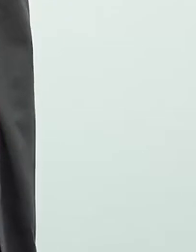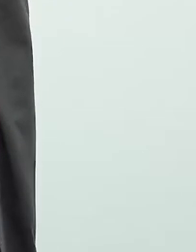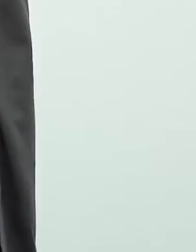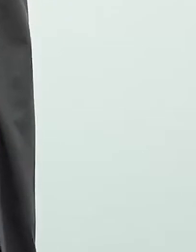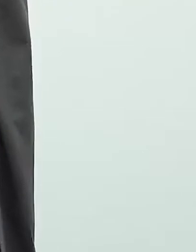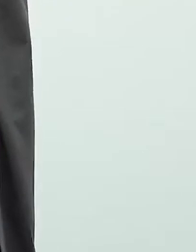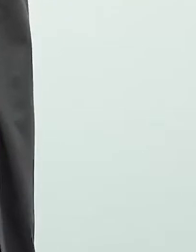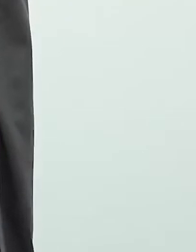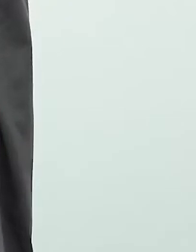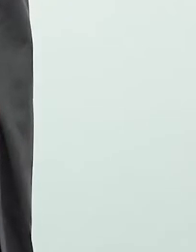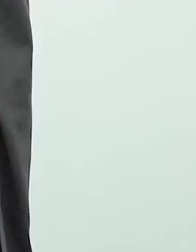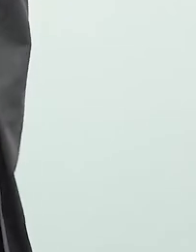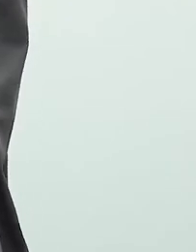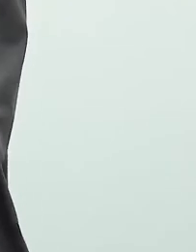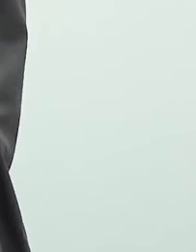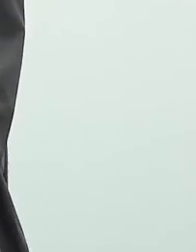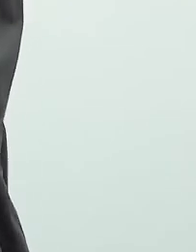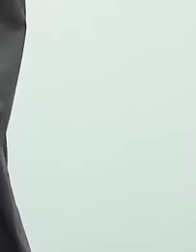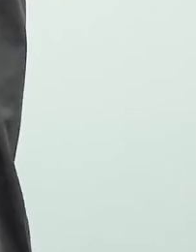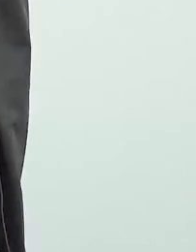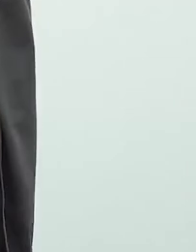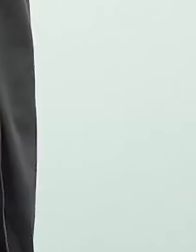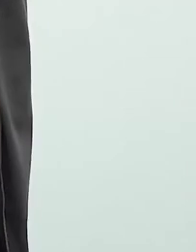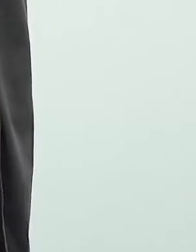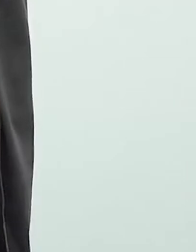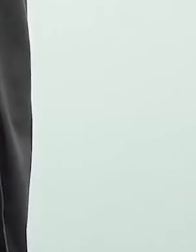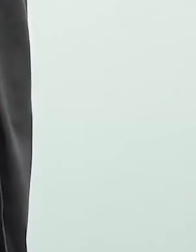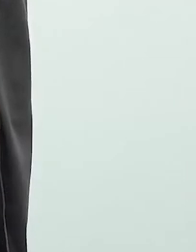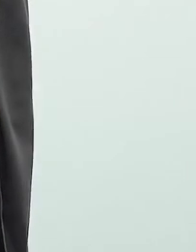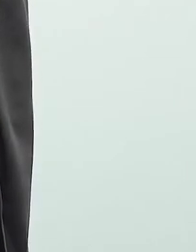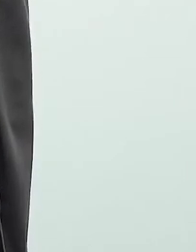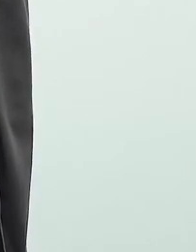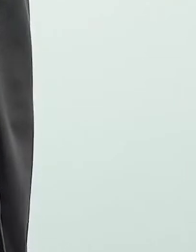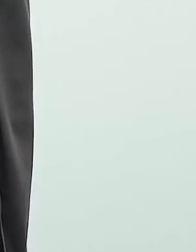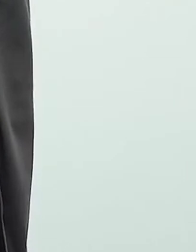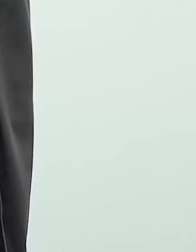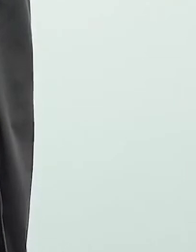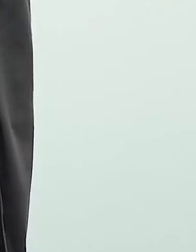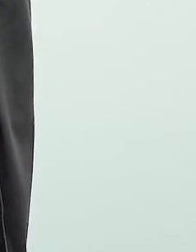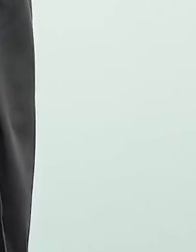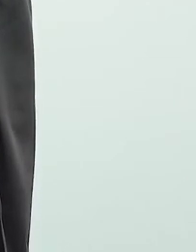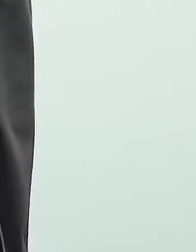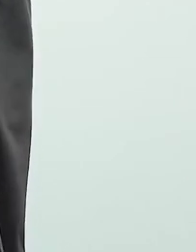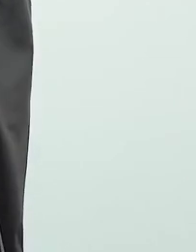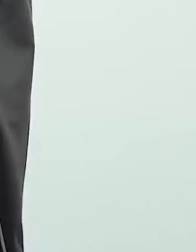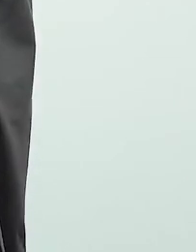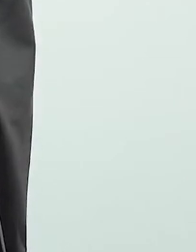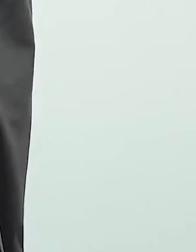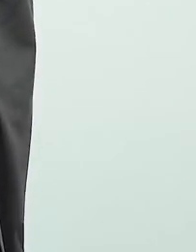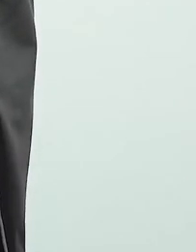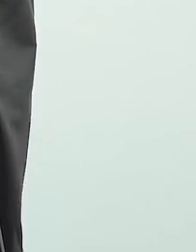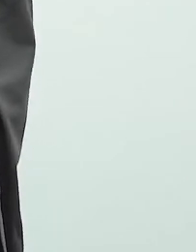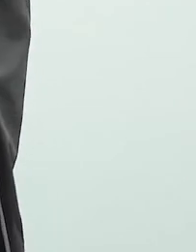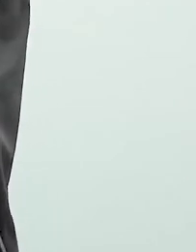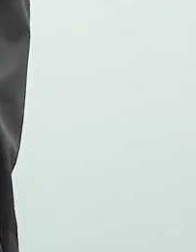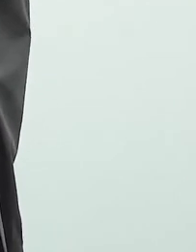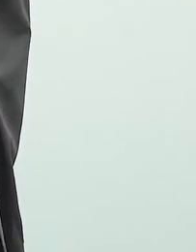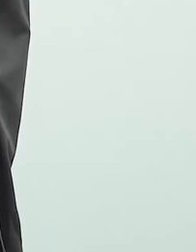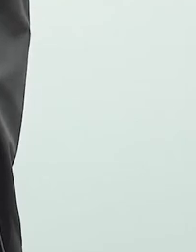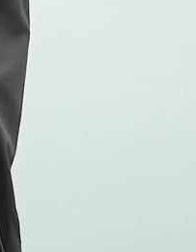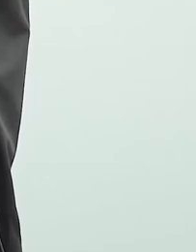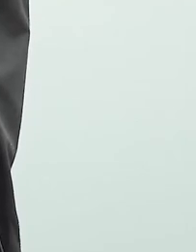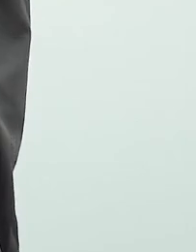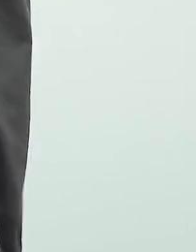어디에서 내려야 되는지 여기서 알림을 주거든요 그런 다음에서야 이제 내리 있구나 하는 경험이 있어요